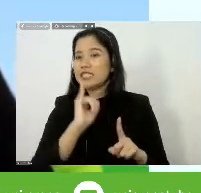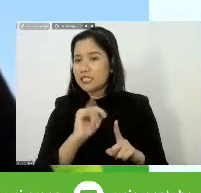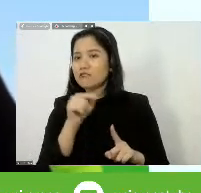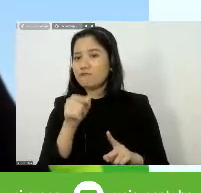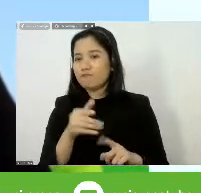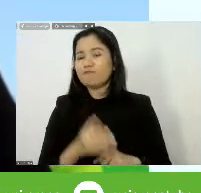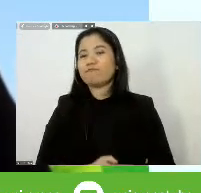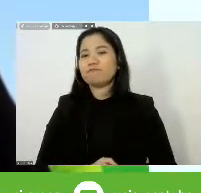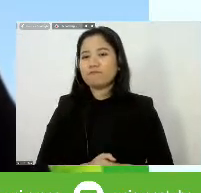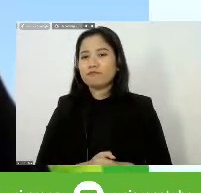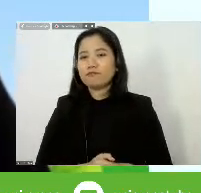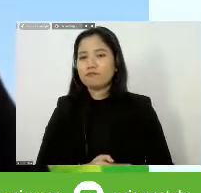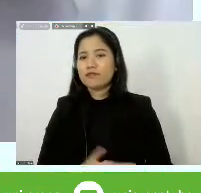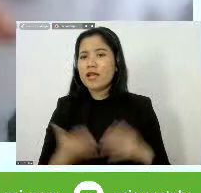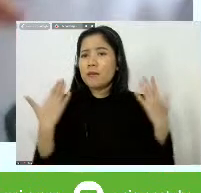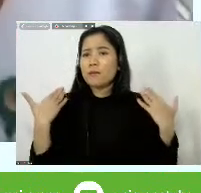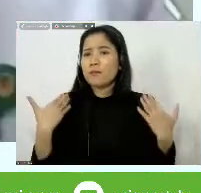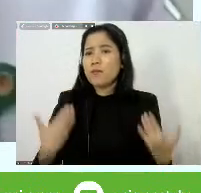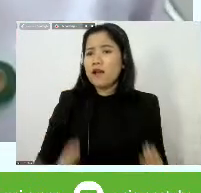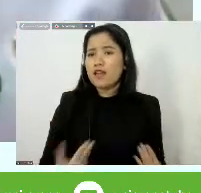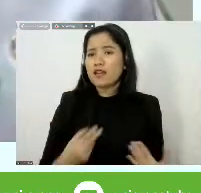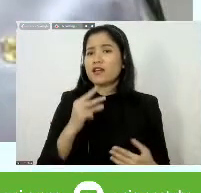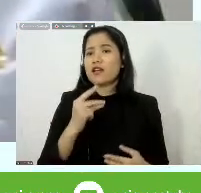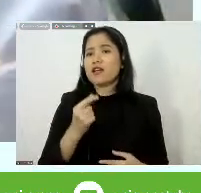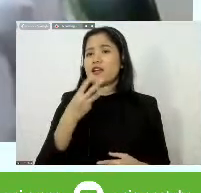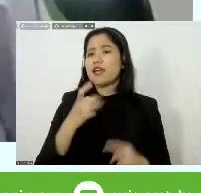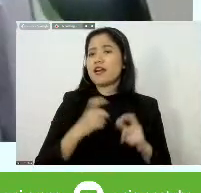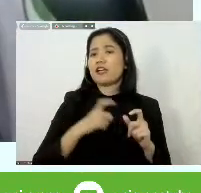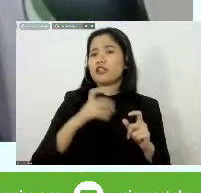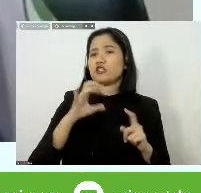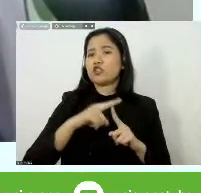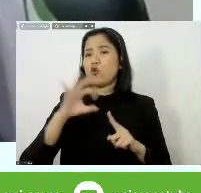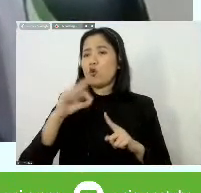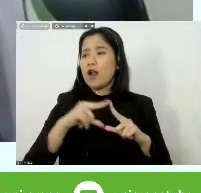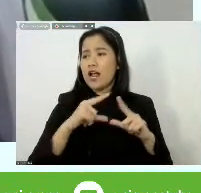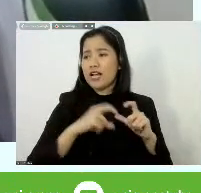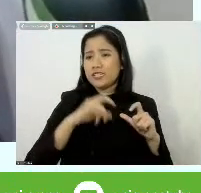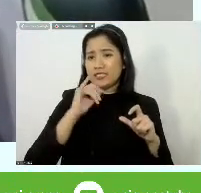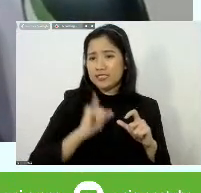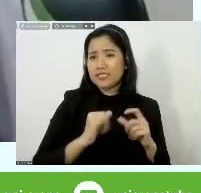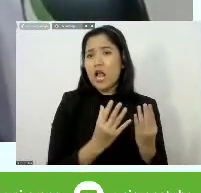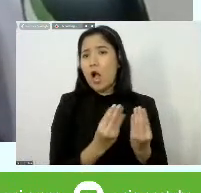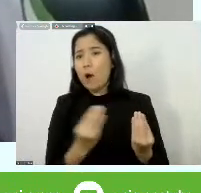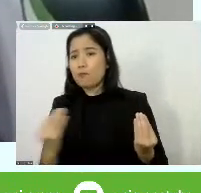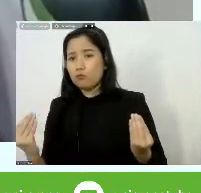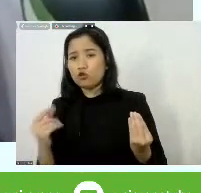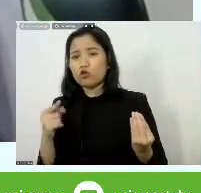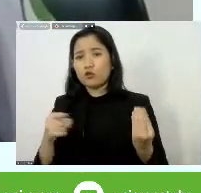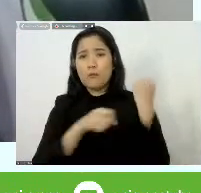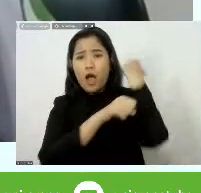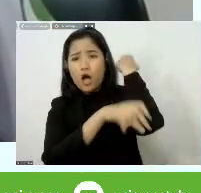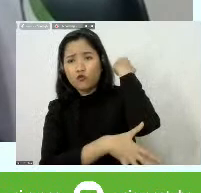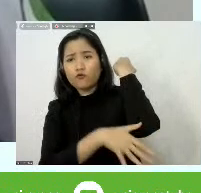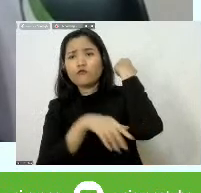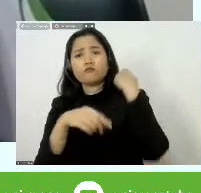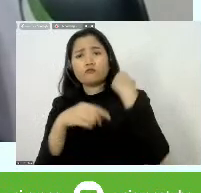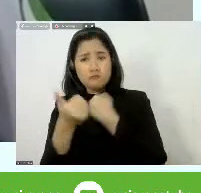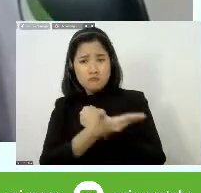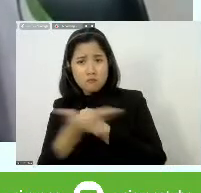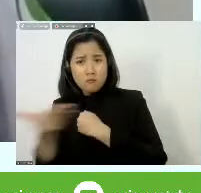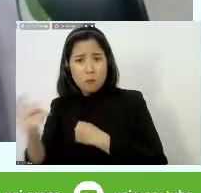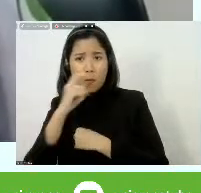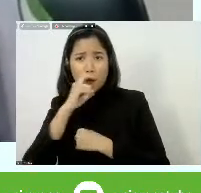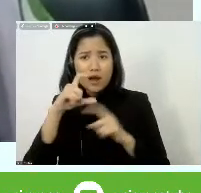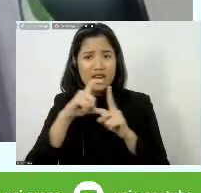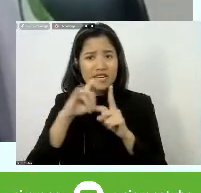Pak badan restorasi gambut yang bilang apa-apa bapak di dan kawan-kawan bisa berkunjung ke kuncup mangrove conservation